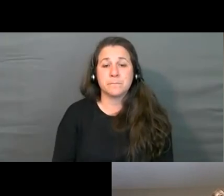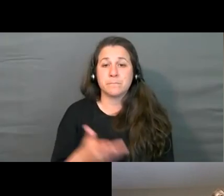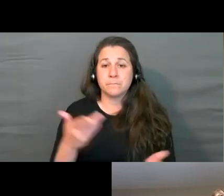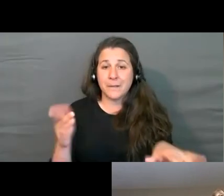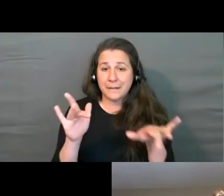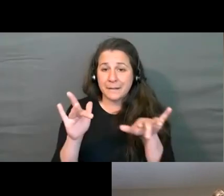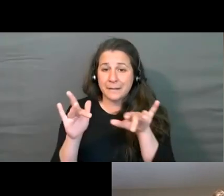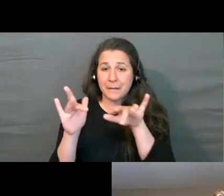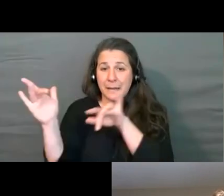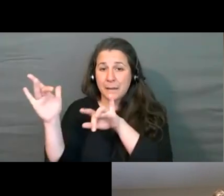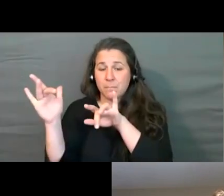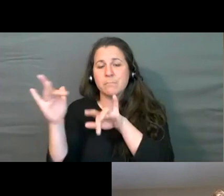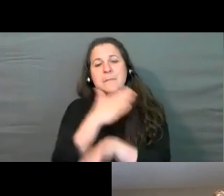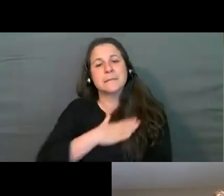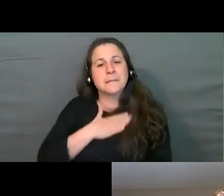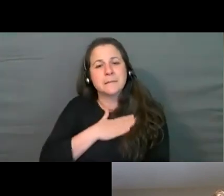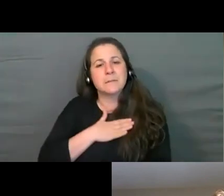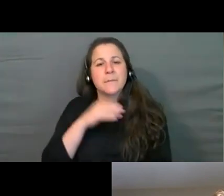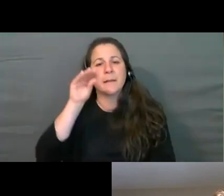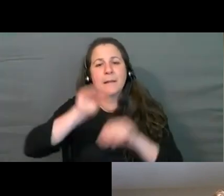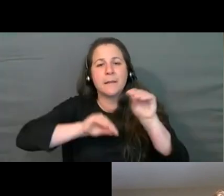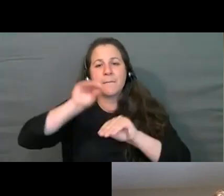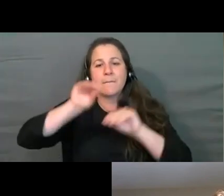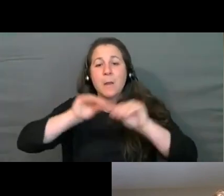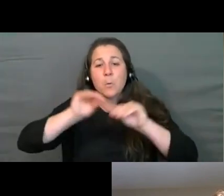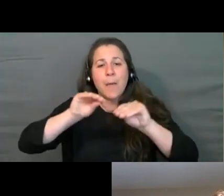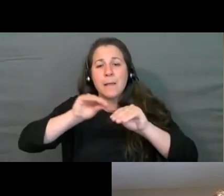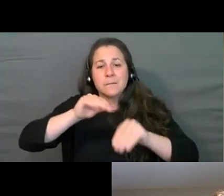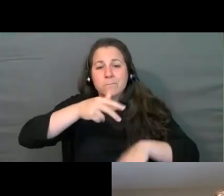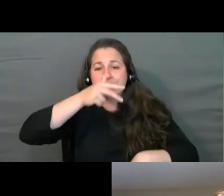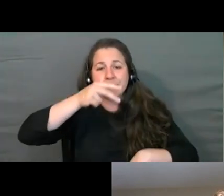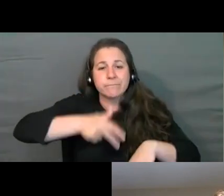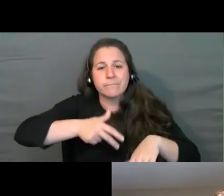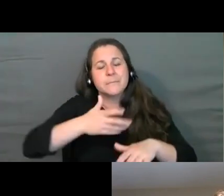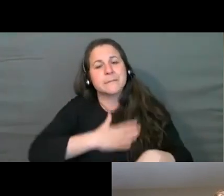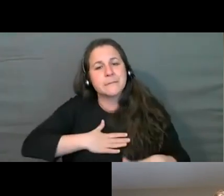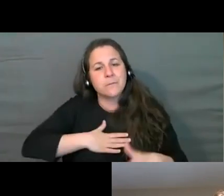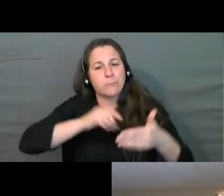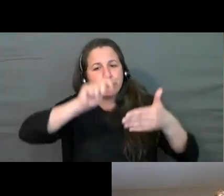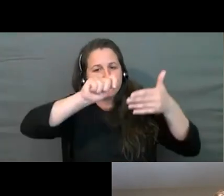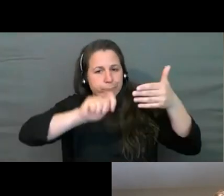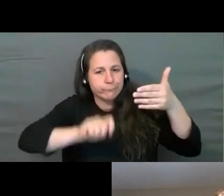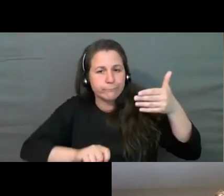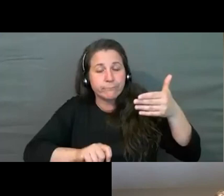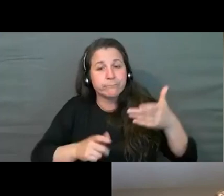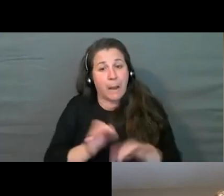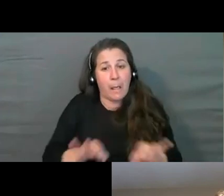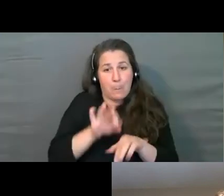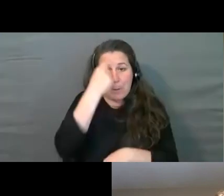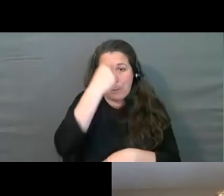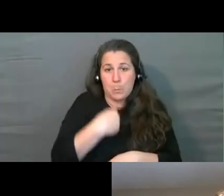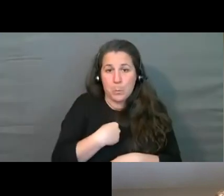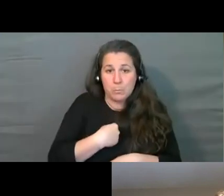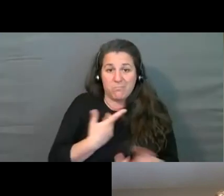à compléter une évaluation minute qu'on vous propose. C'est important pour nous, c'est notre